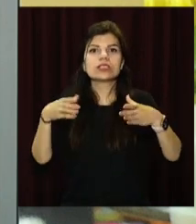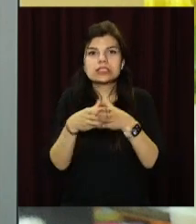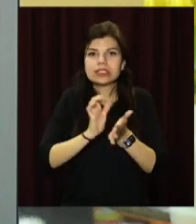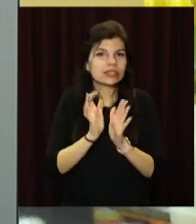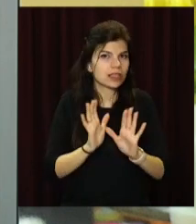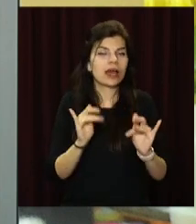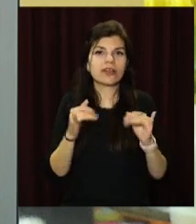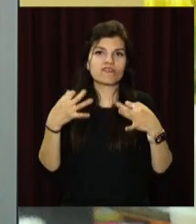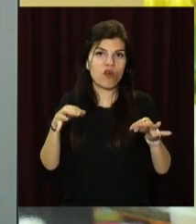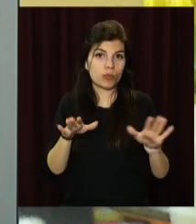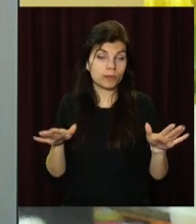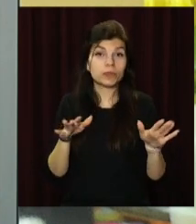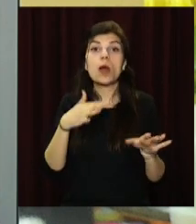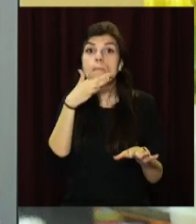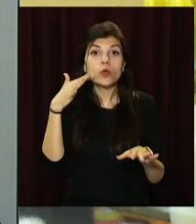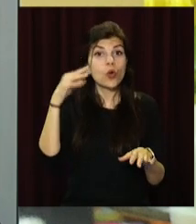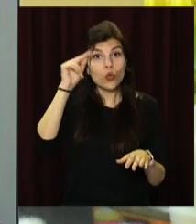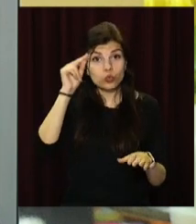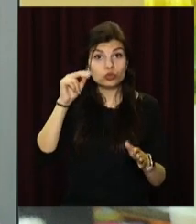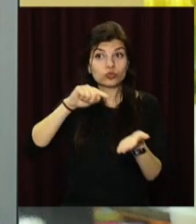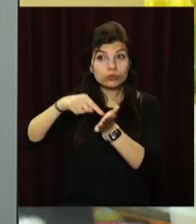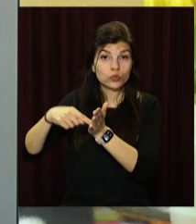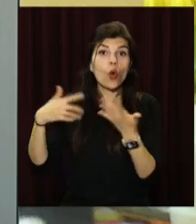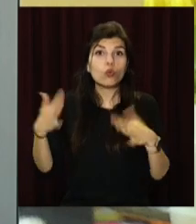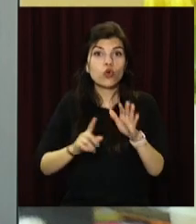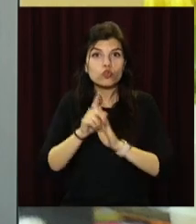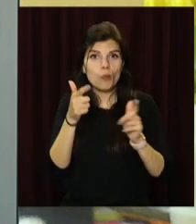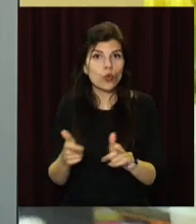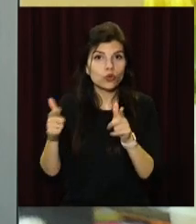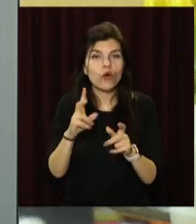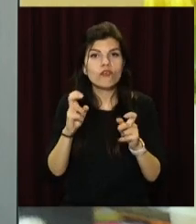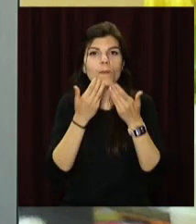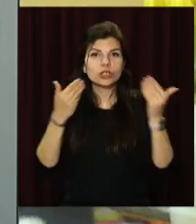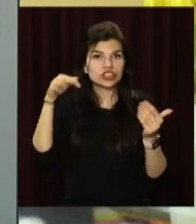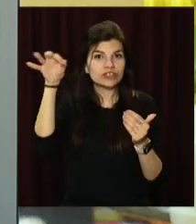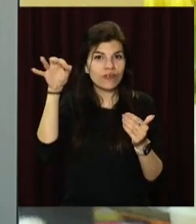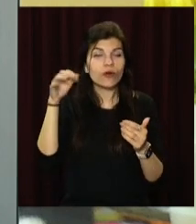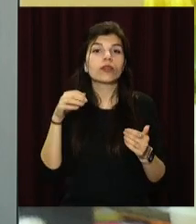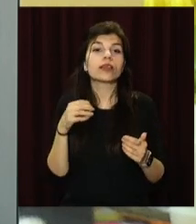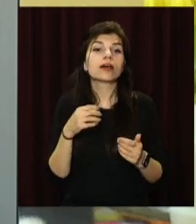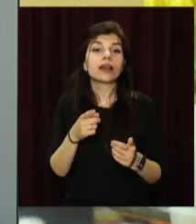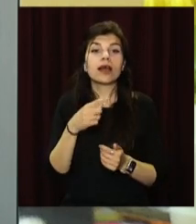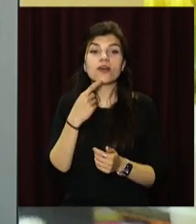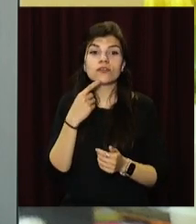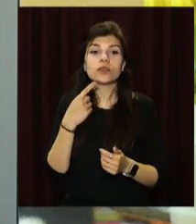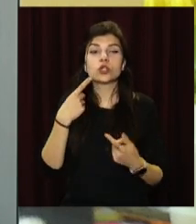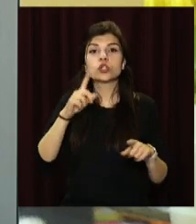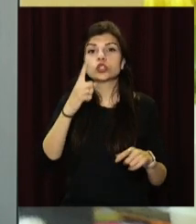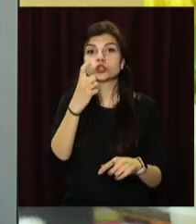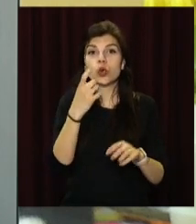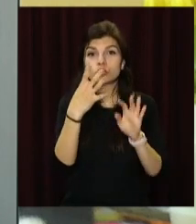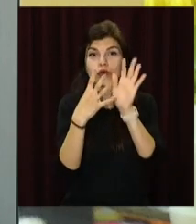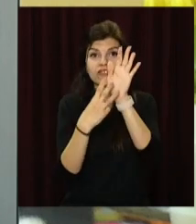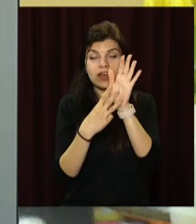дотриманням дистанції. В багатьох навчальних закладах вже розпочалася підготовка. У навчально-виховному комплексі номер